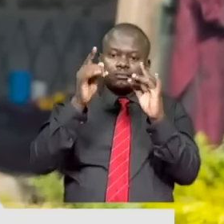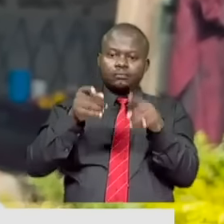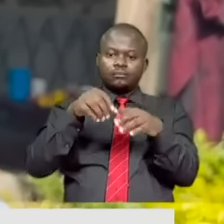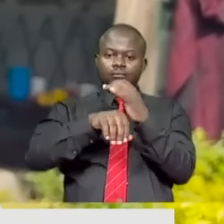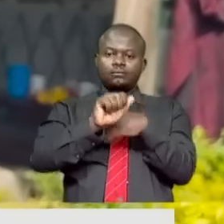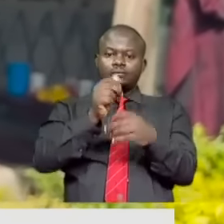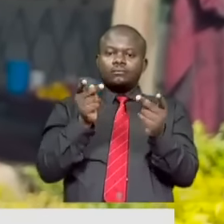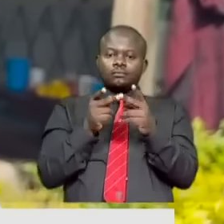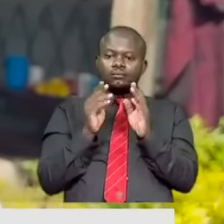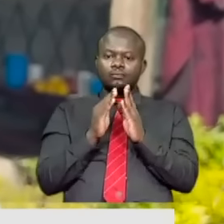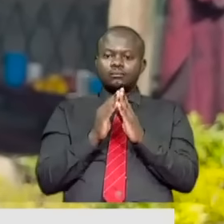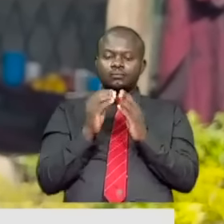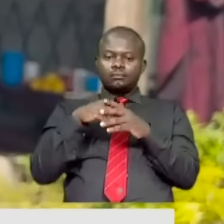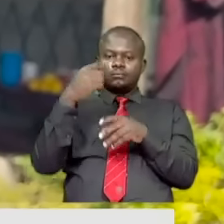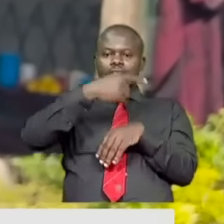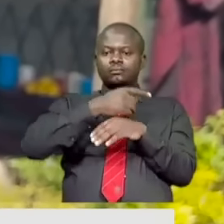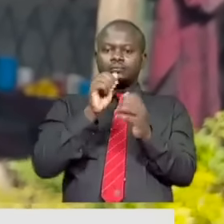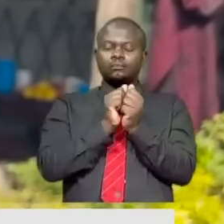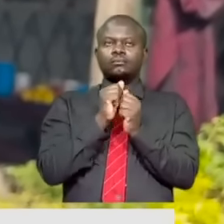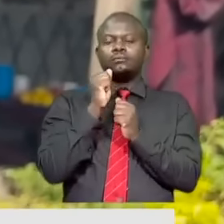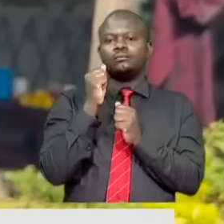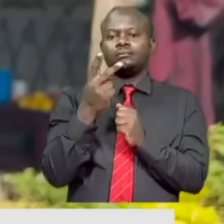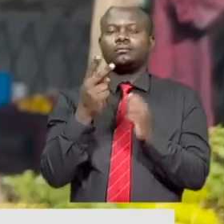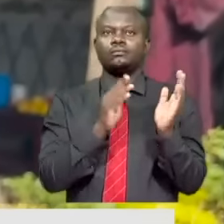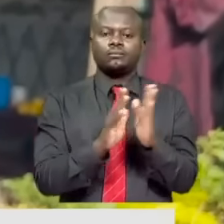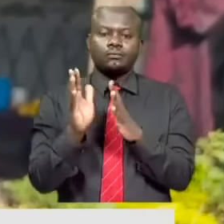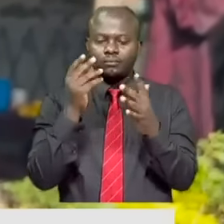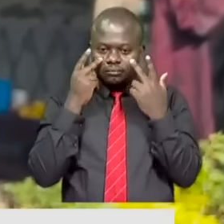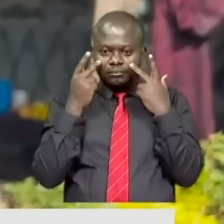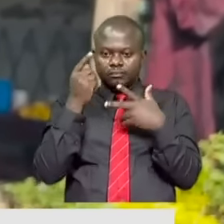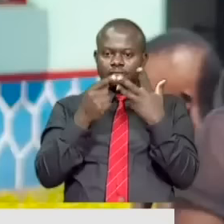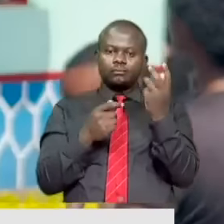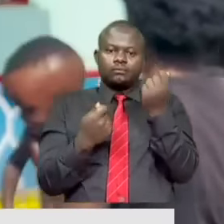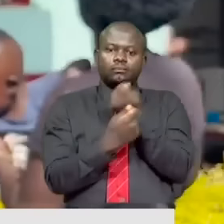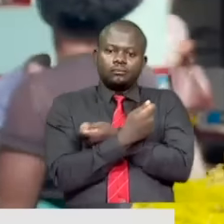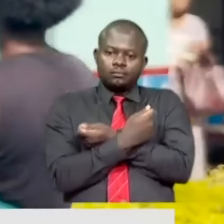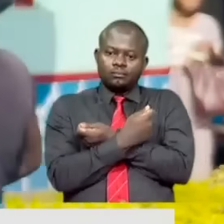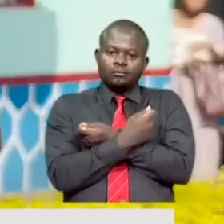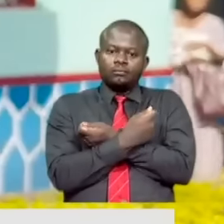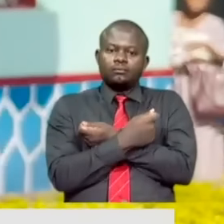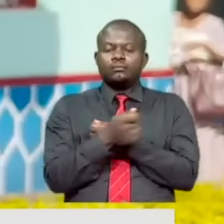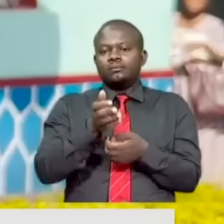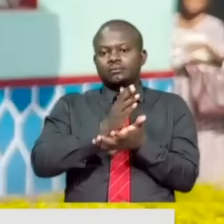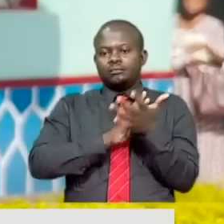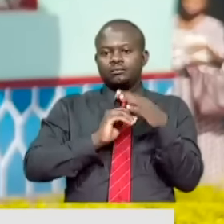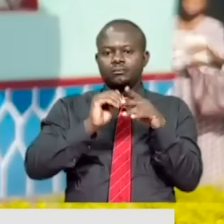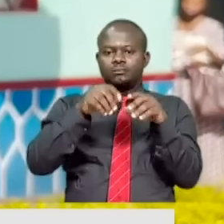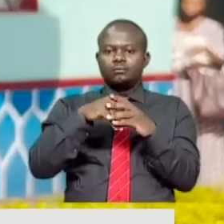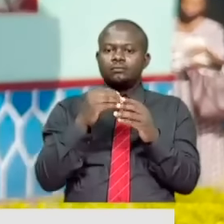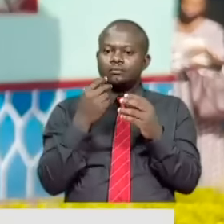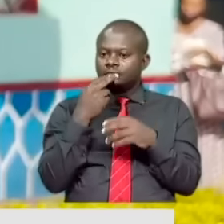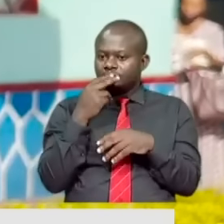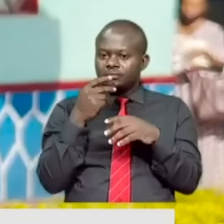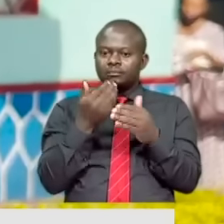gikoni cy'umudugudu muri iyi minsi 12 twateguye, ndabona hari impinduka igenda ihinduka. Hari abaje bari mu mutuku, harimo abana babiri bari